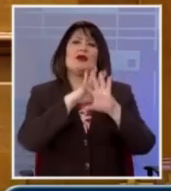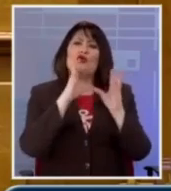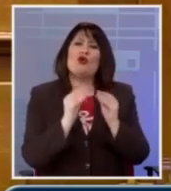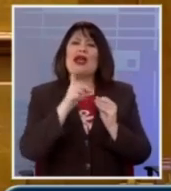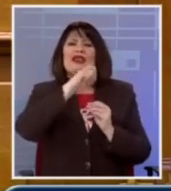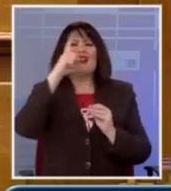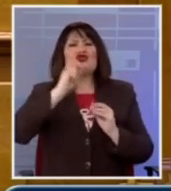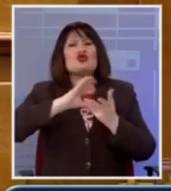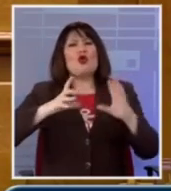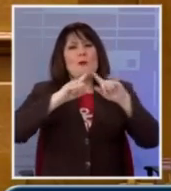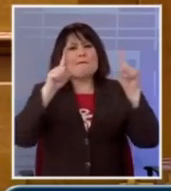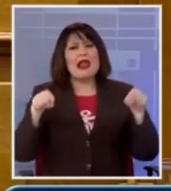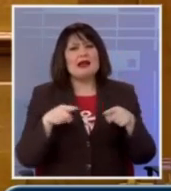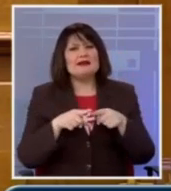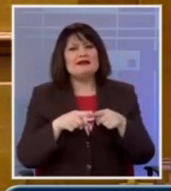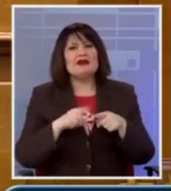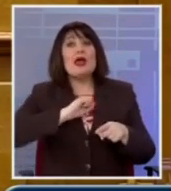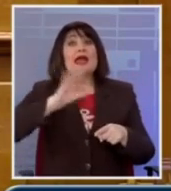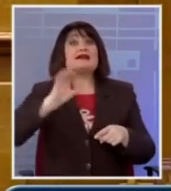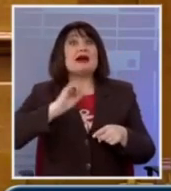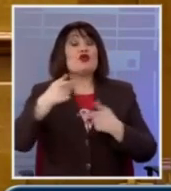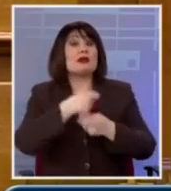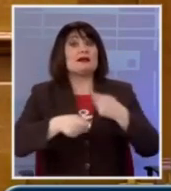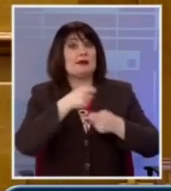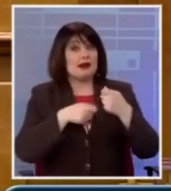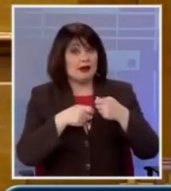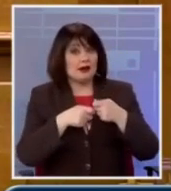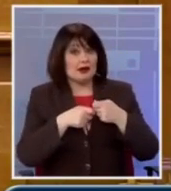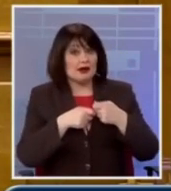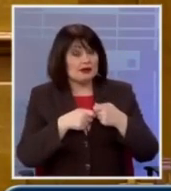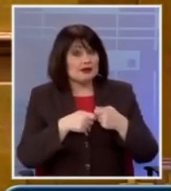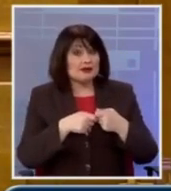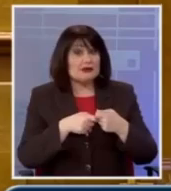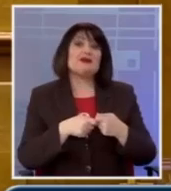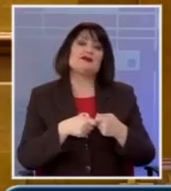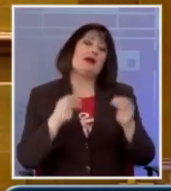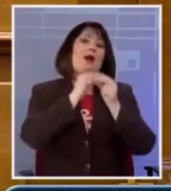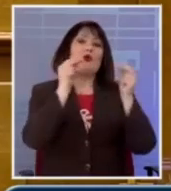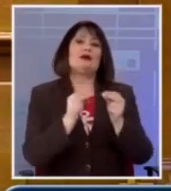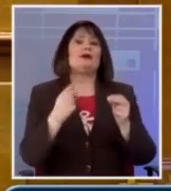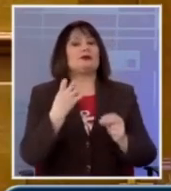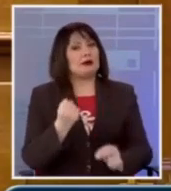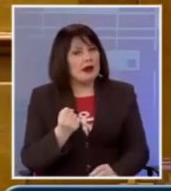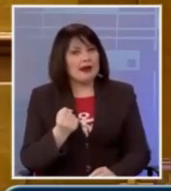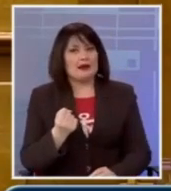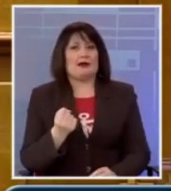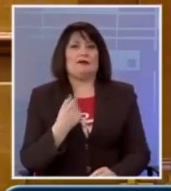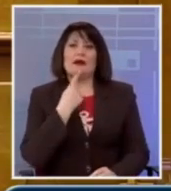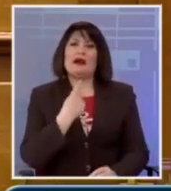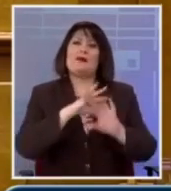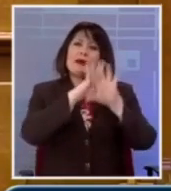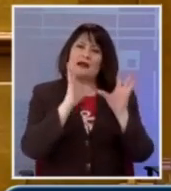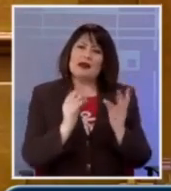σύνθετο θεσμικό πλαίσιο που ενισχύει τις εξαγωγικές επιχειρήσεις για να το κάνουμε αποτελεσματικό. Μιλάμε για